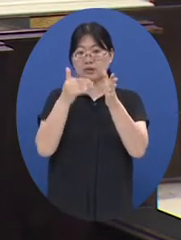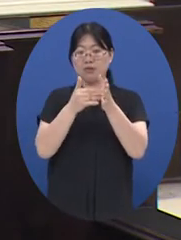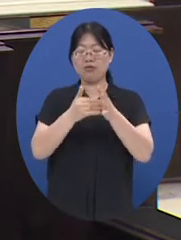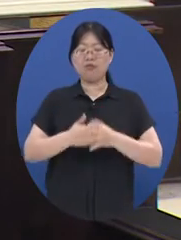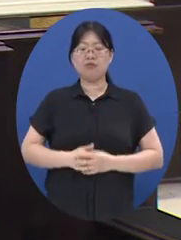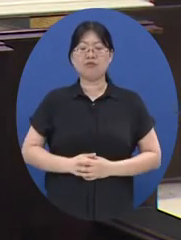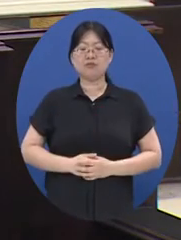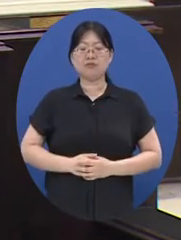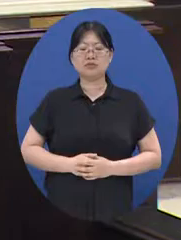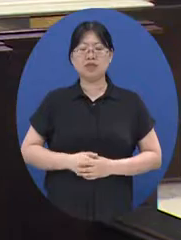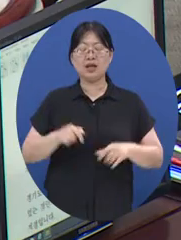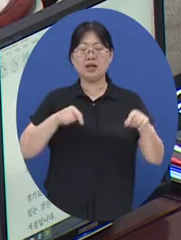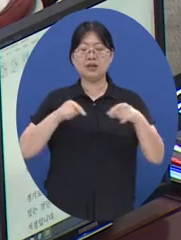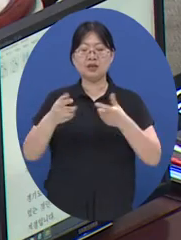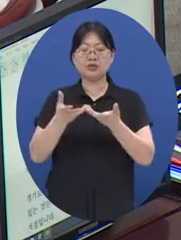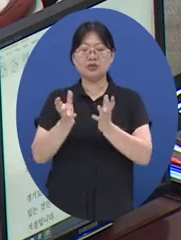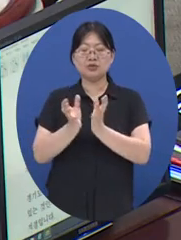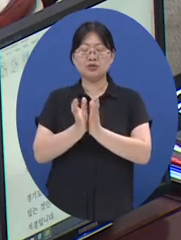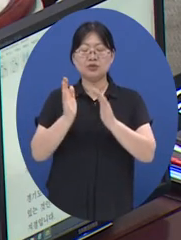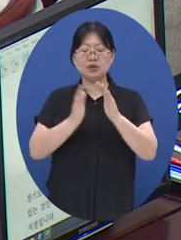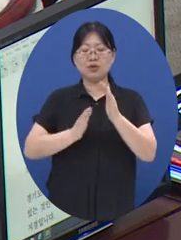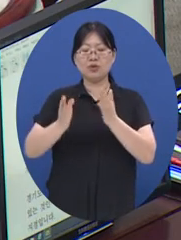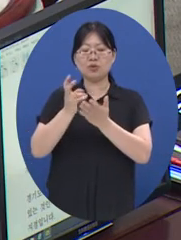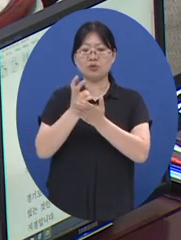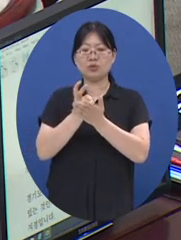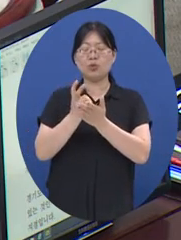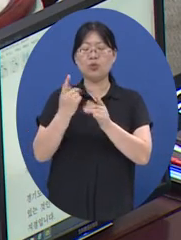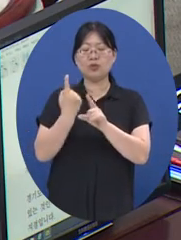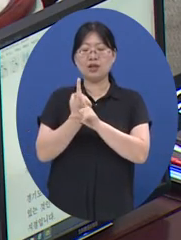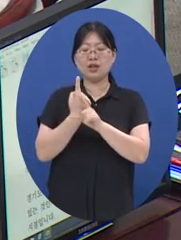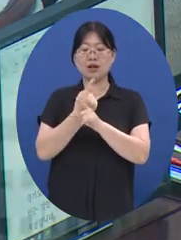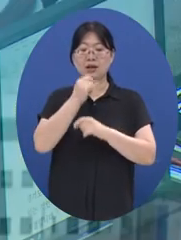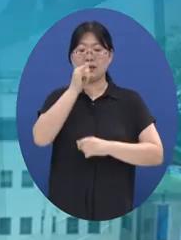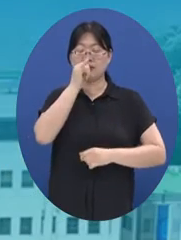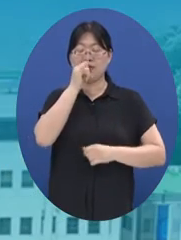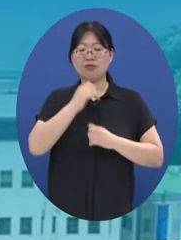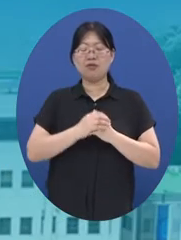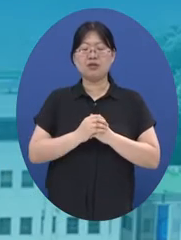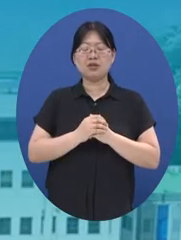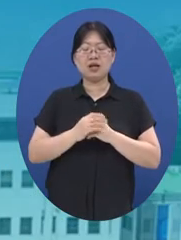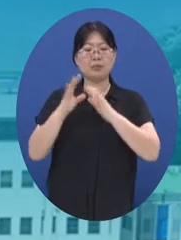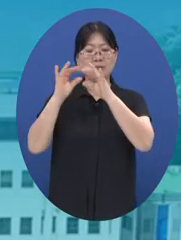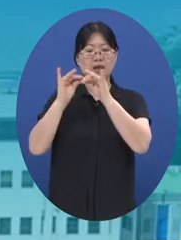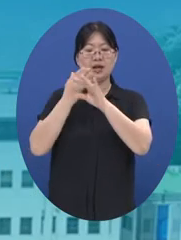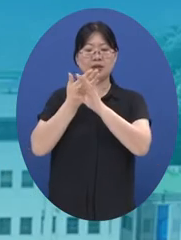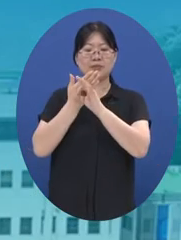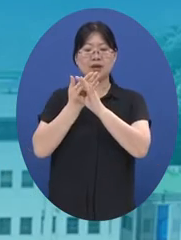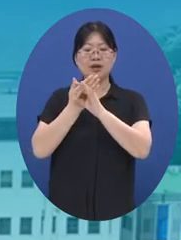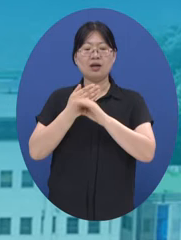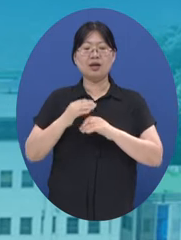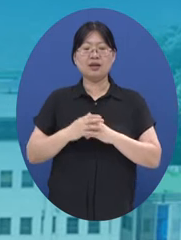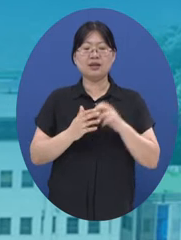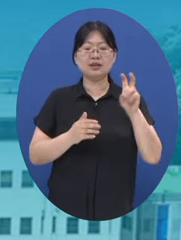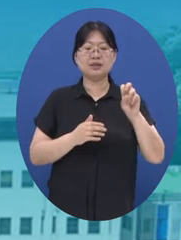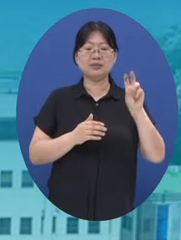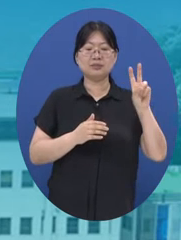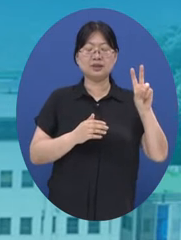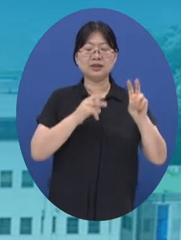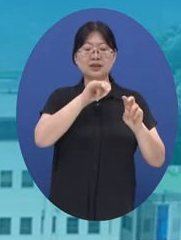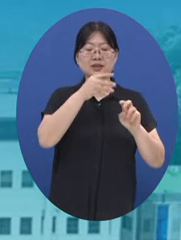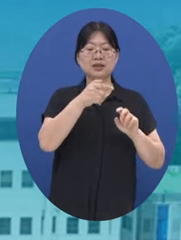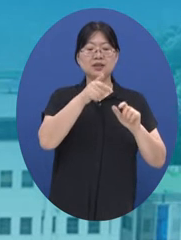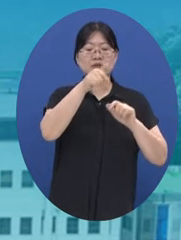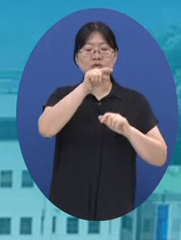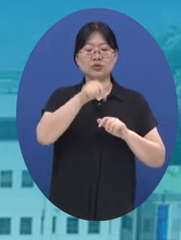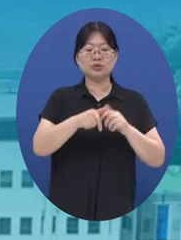상정됐습니다. 경기도 행정기구 및 정원조례 일부 개정 조례안이 다뤄집니다. 조례안이 가결되면 현재 22실국,